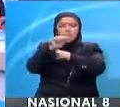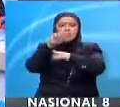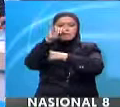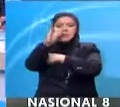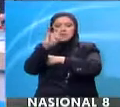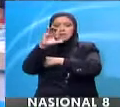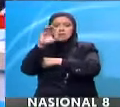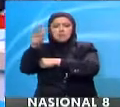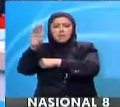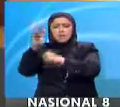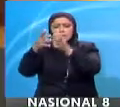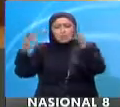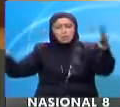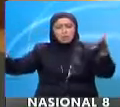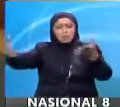ini